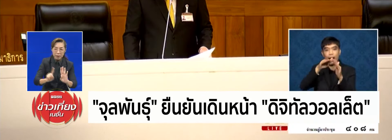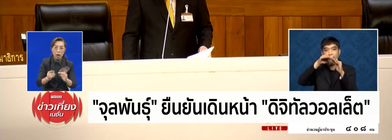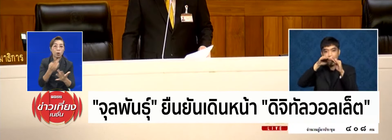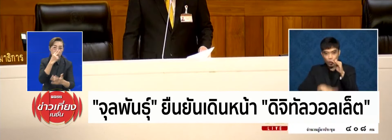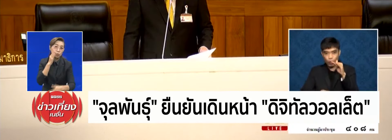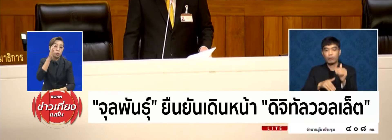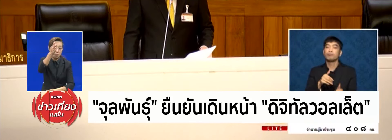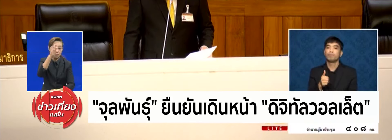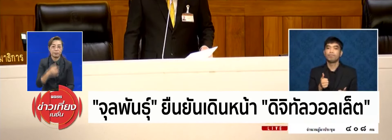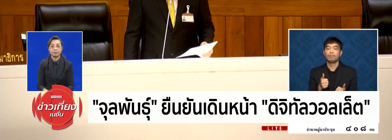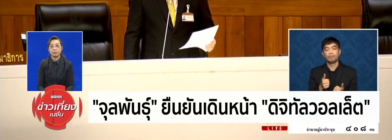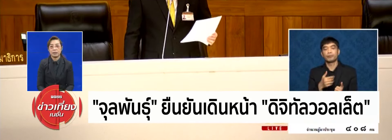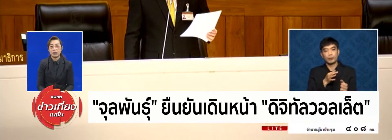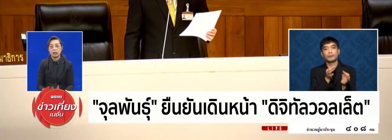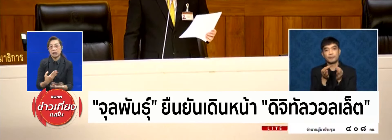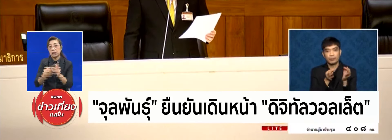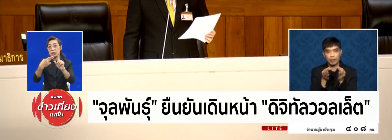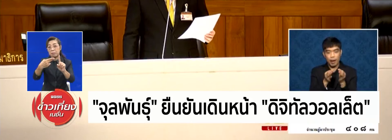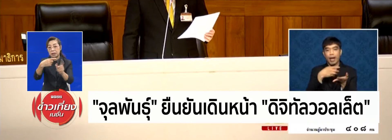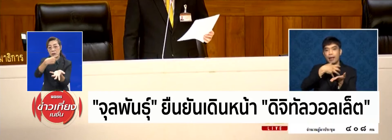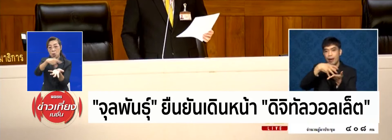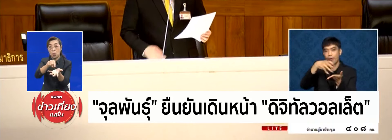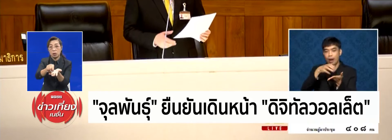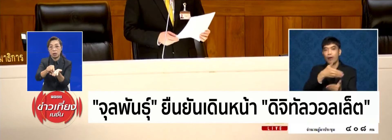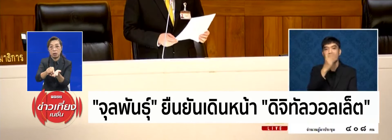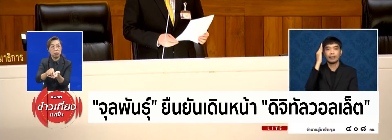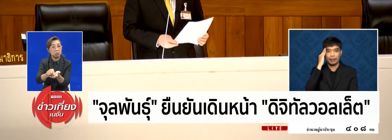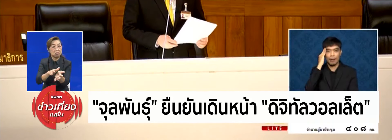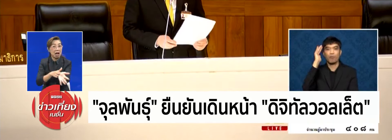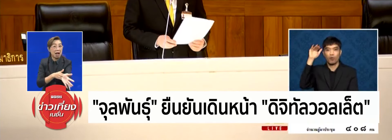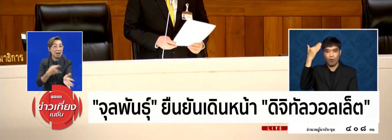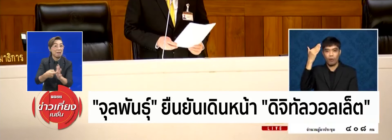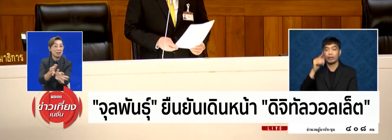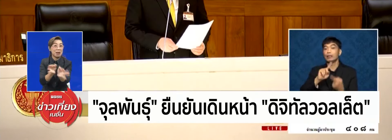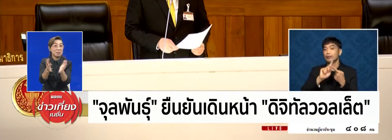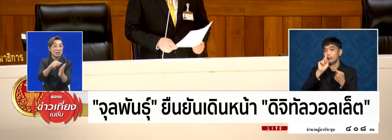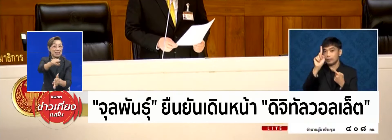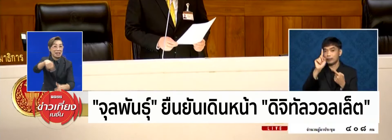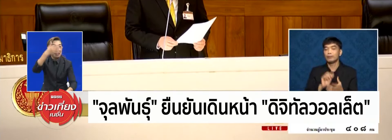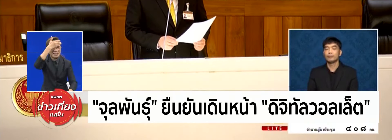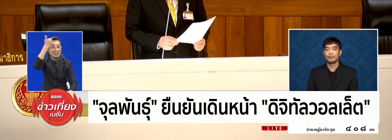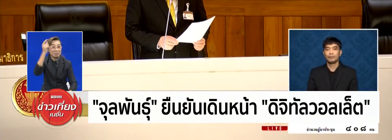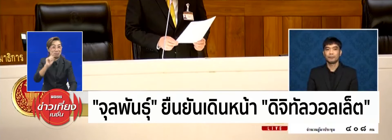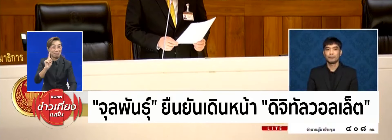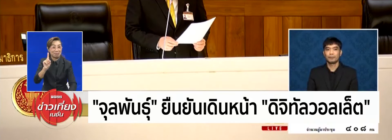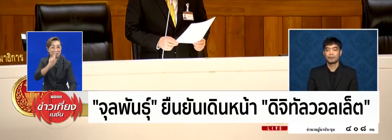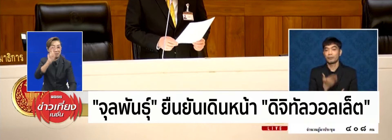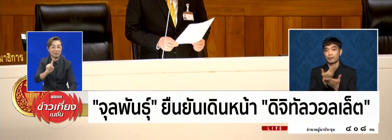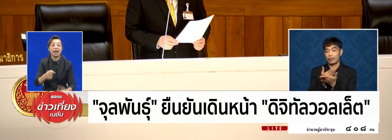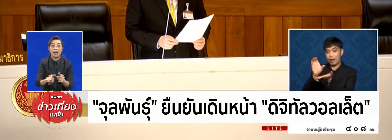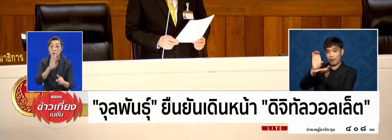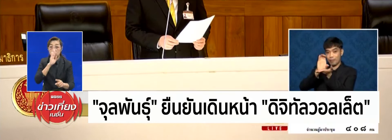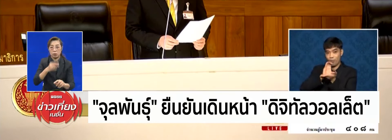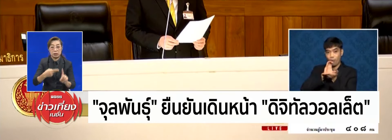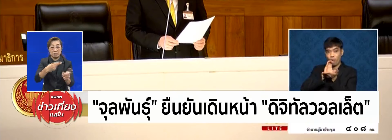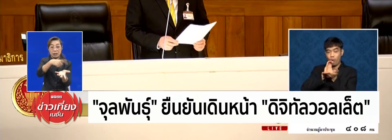คือดิจิตอลเลทอธิบายท่านผู้ชมเพราะว่าไม่ได้พูดกันมาหลายวันแล้วไง รออยู่ จะลืมถ้าจะกู้หล